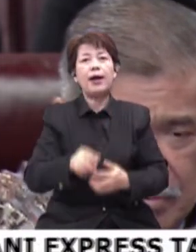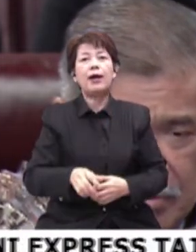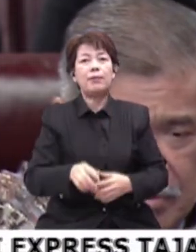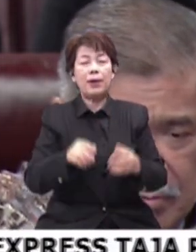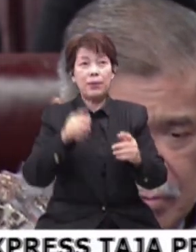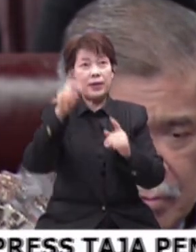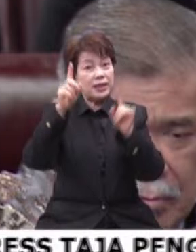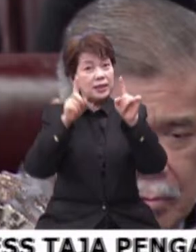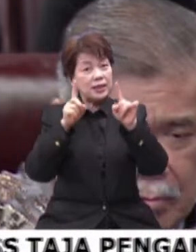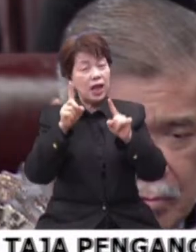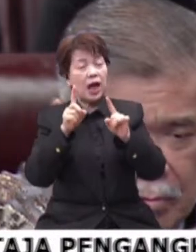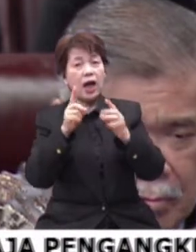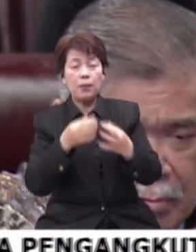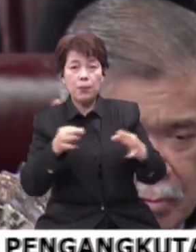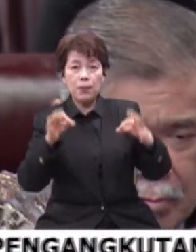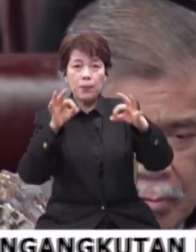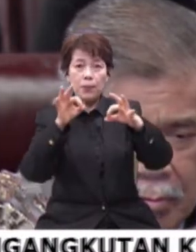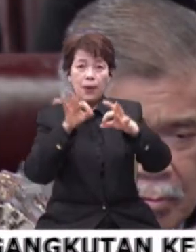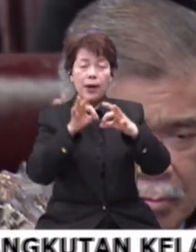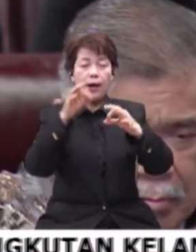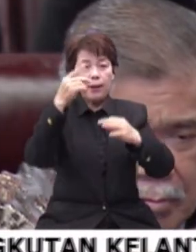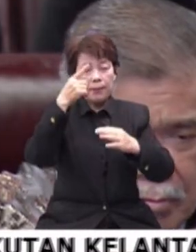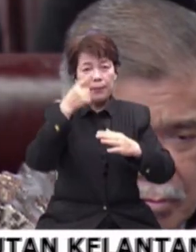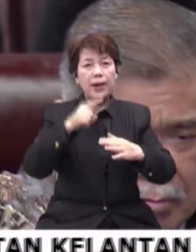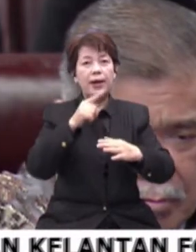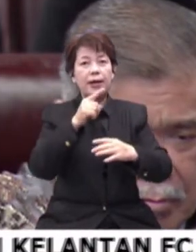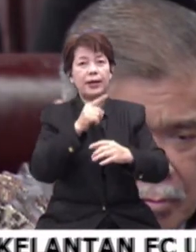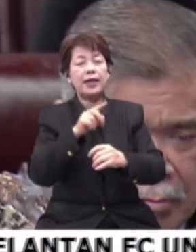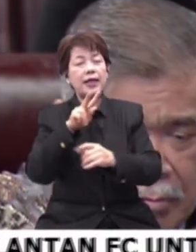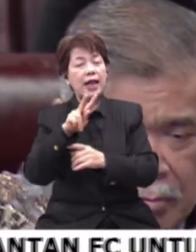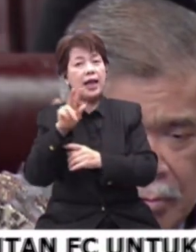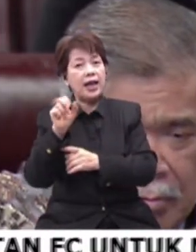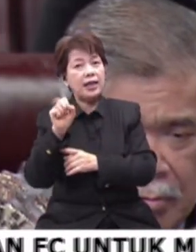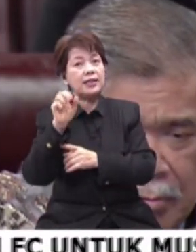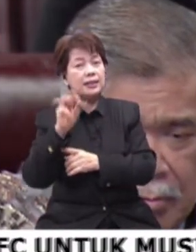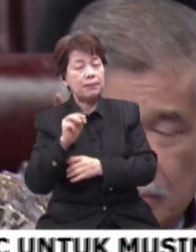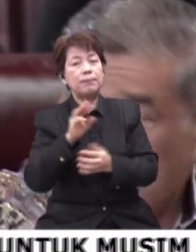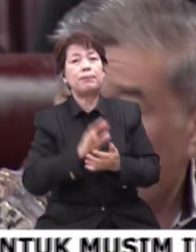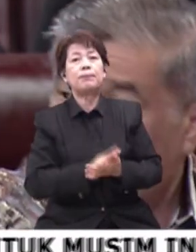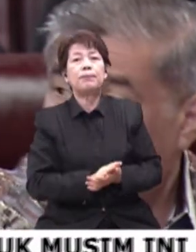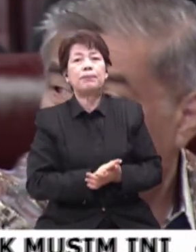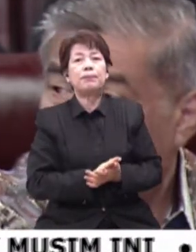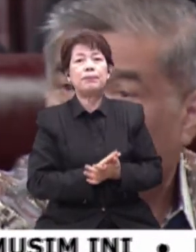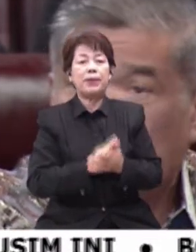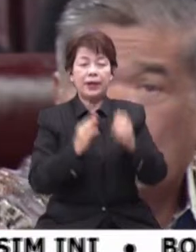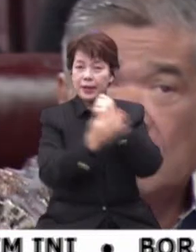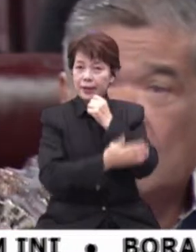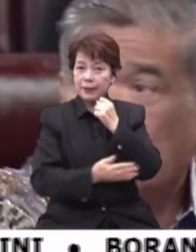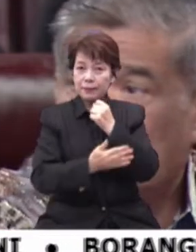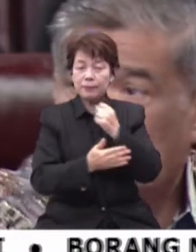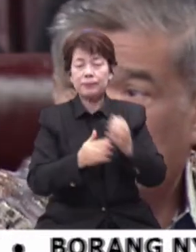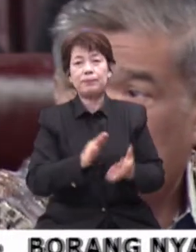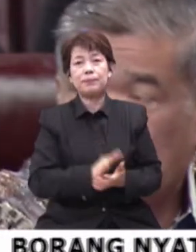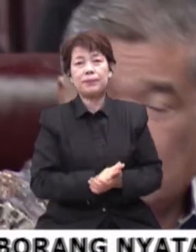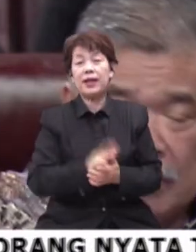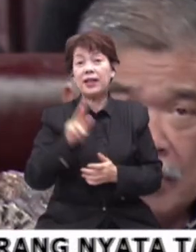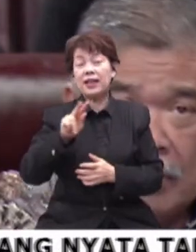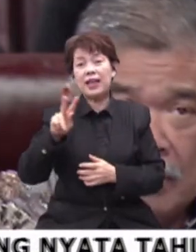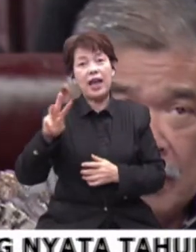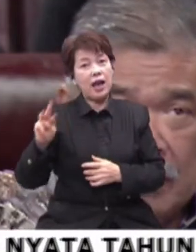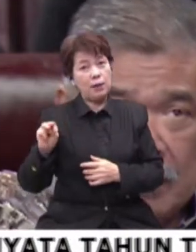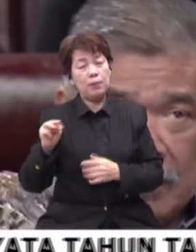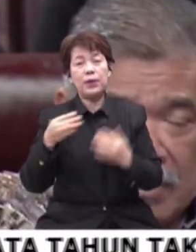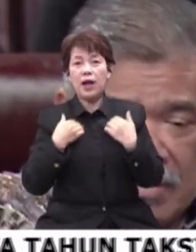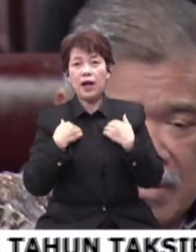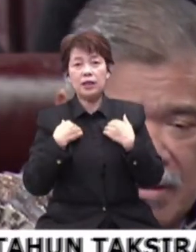yang juga ditumbuhkan di bawah peniayaan GSM ketua negara jadi GGM Sebenarnya